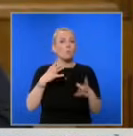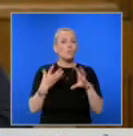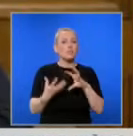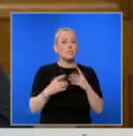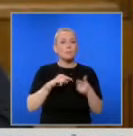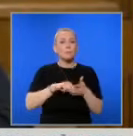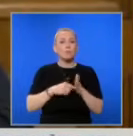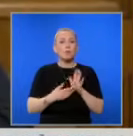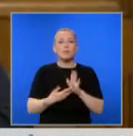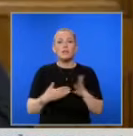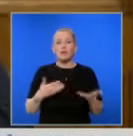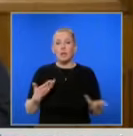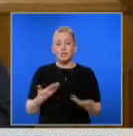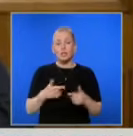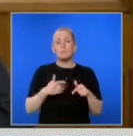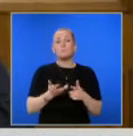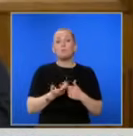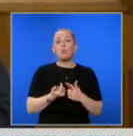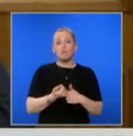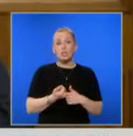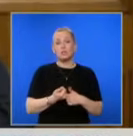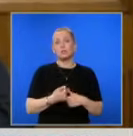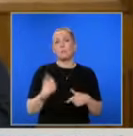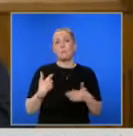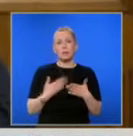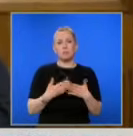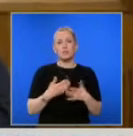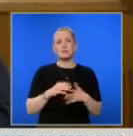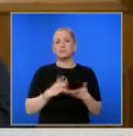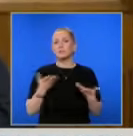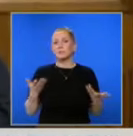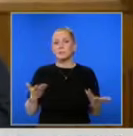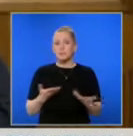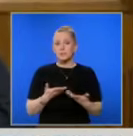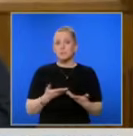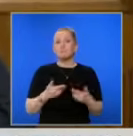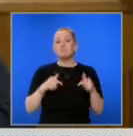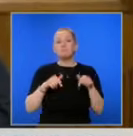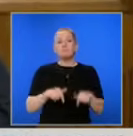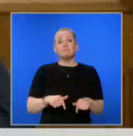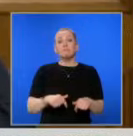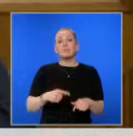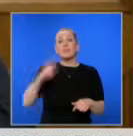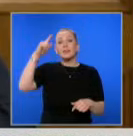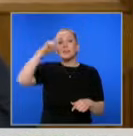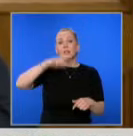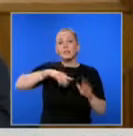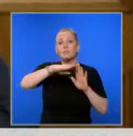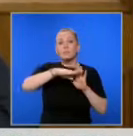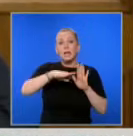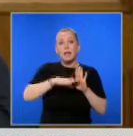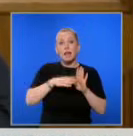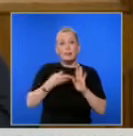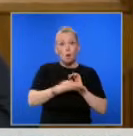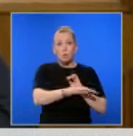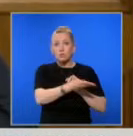противоречия, когато много често, а особено посадък в всички тези преговори, реалният дневен ред на обществото остава